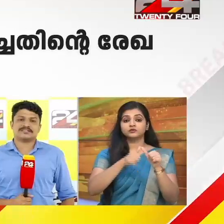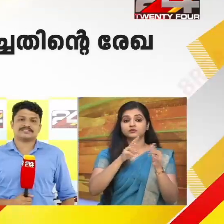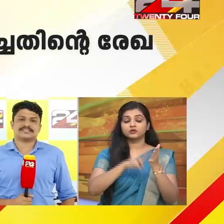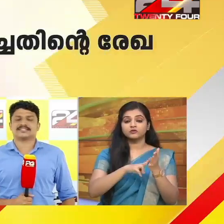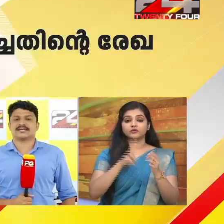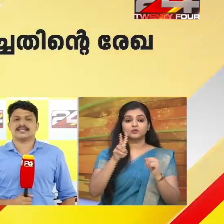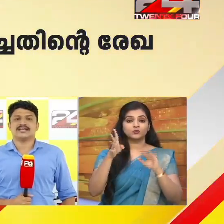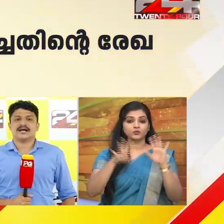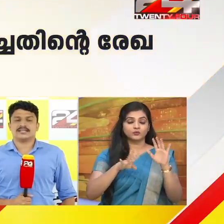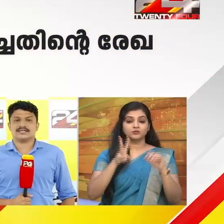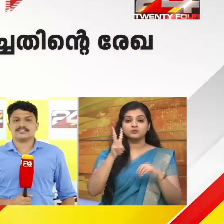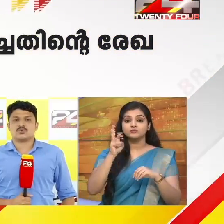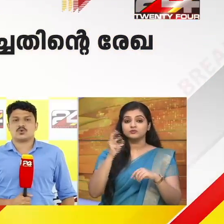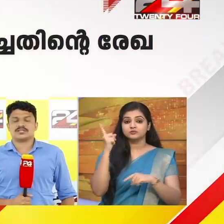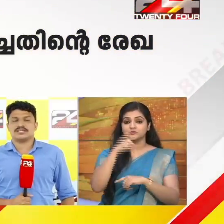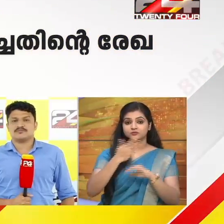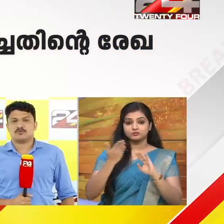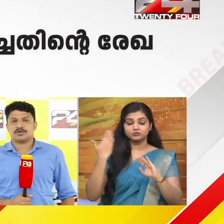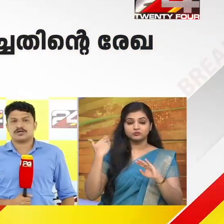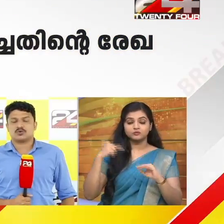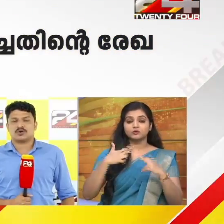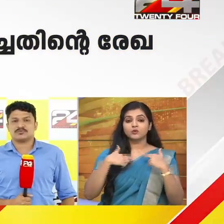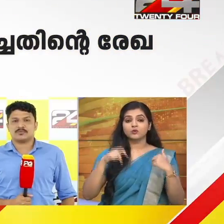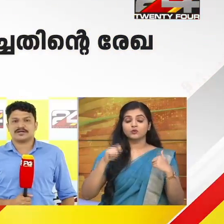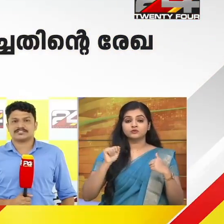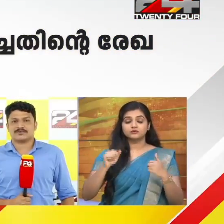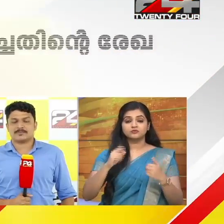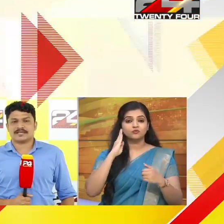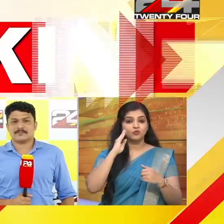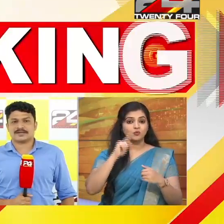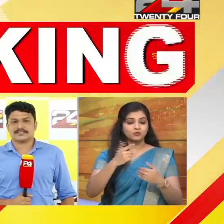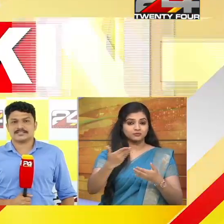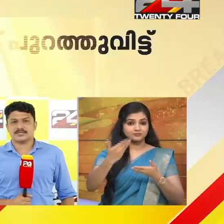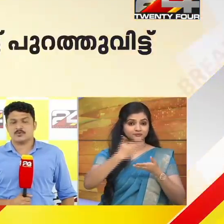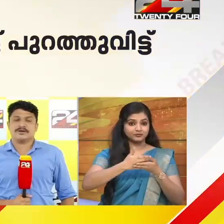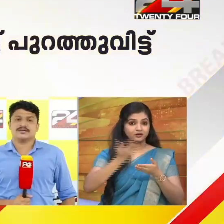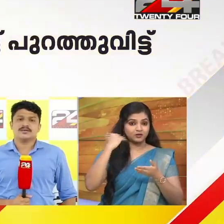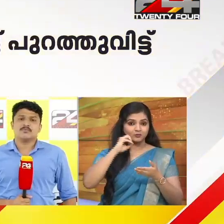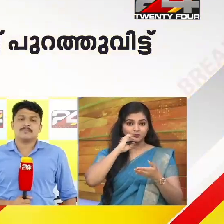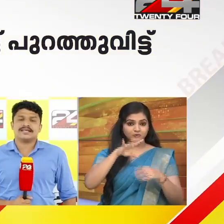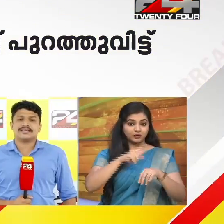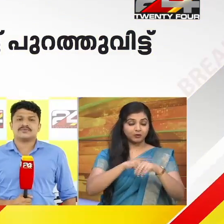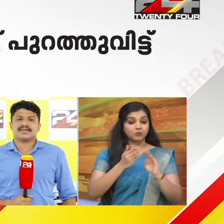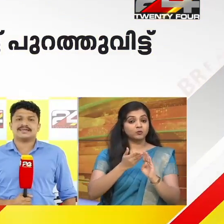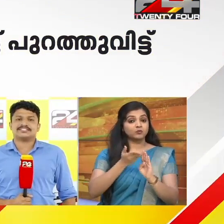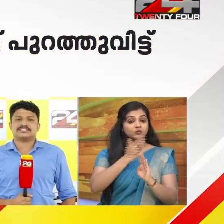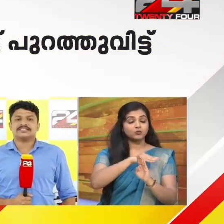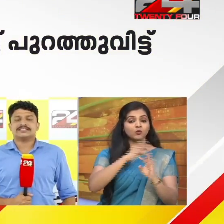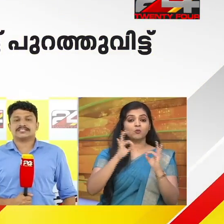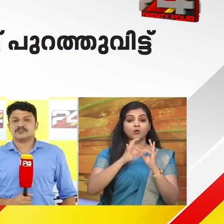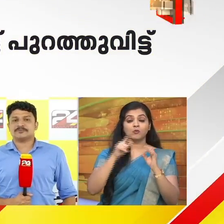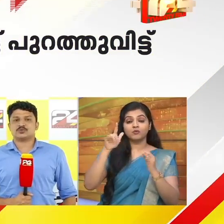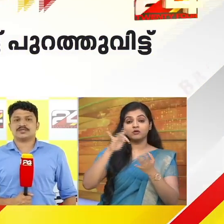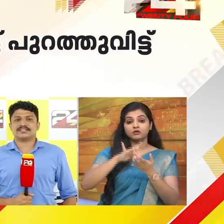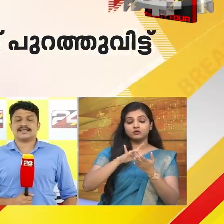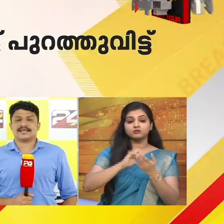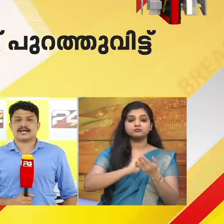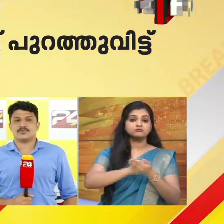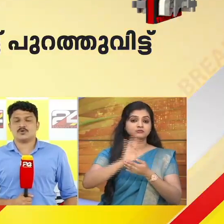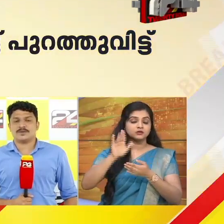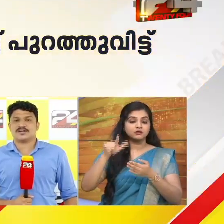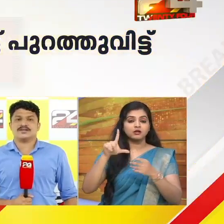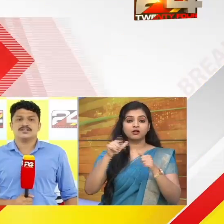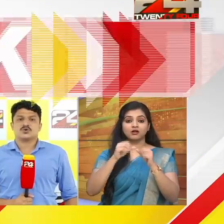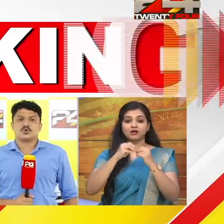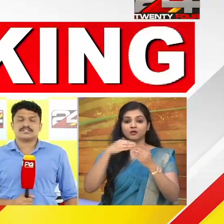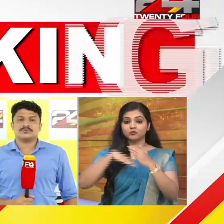29-30 തീയതികളിൽ, അതായത് കോടതി ഈ ഫോണുകൾ കോടതി മുമ്പാകെ സമർപ്പിക്കാൻ പറയുന്നതിന് മുൻപ് മുംബൈയിലേക്ക് ഇവയെ അയച്ച് നശിപ്പിച്ചു എന്ന്